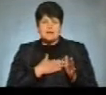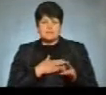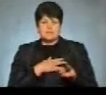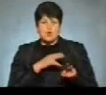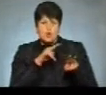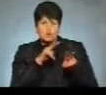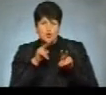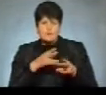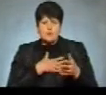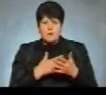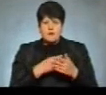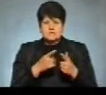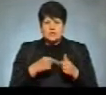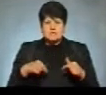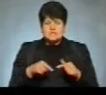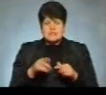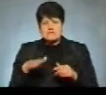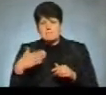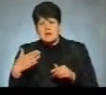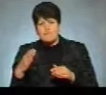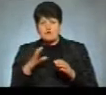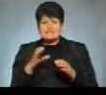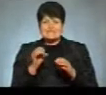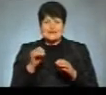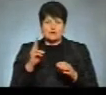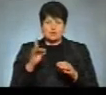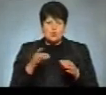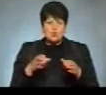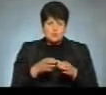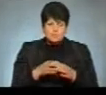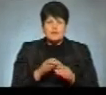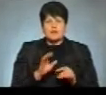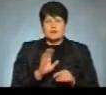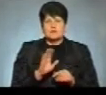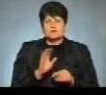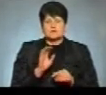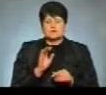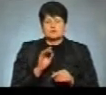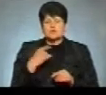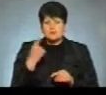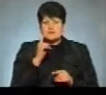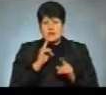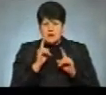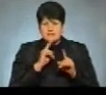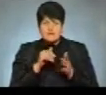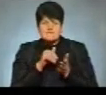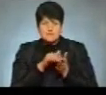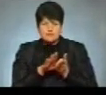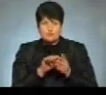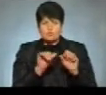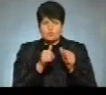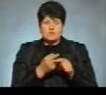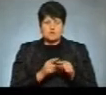контролем громадських організацій, під контролем правого сектору, через те, що потім обласна рада відмовилася формувати